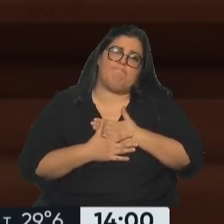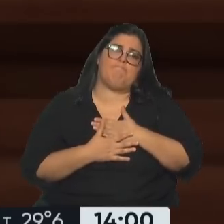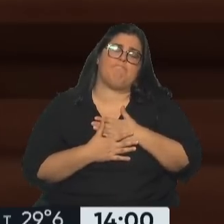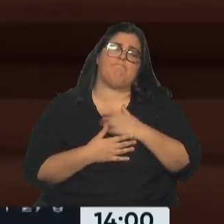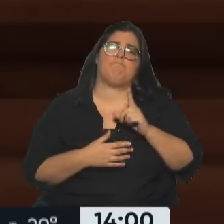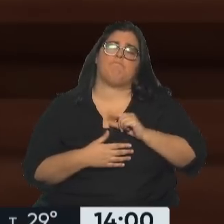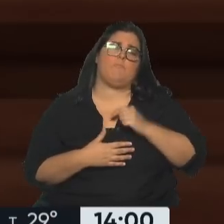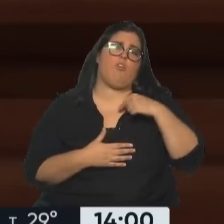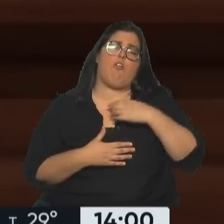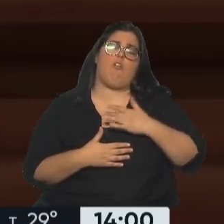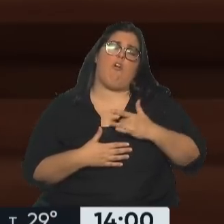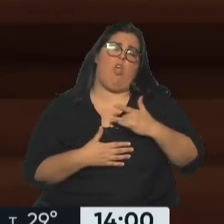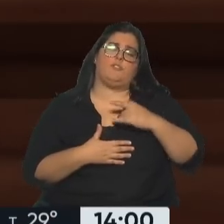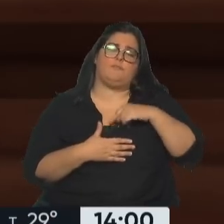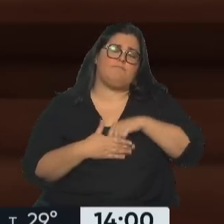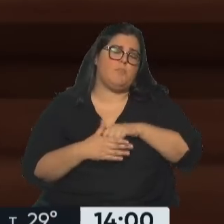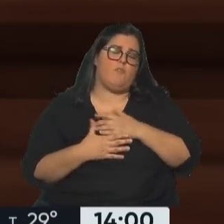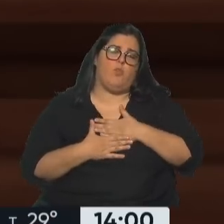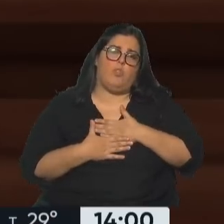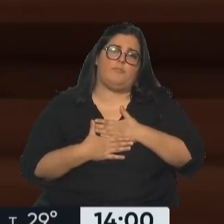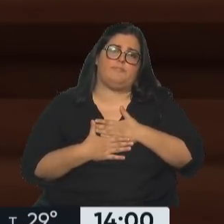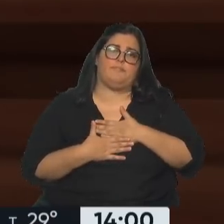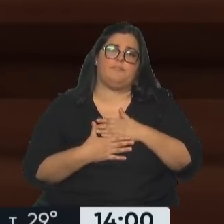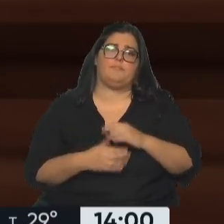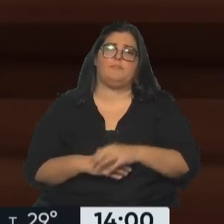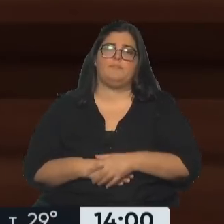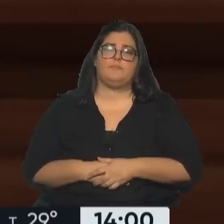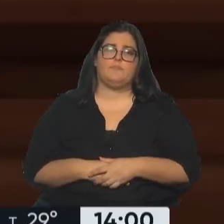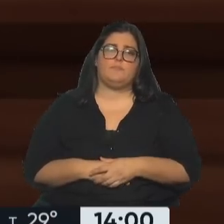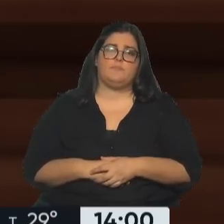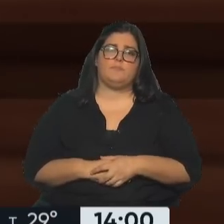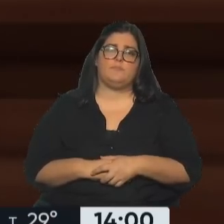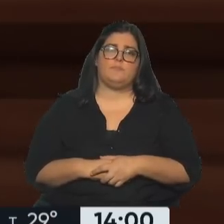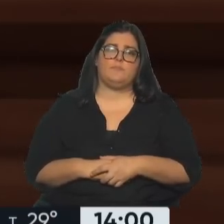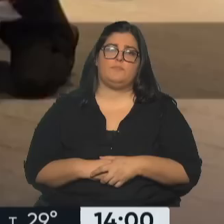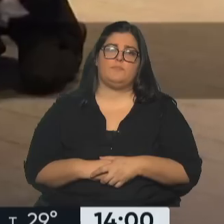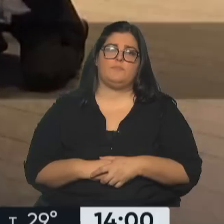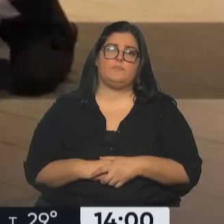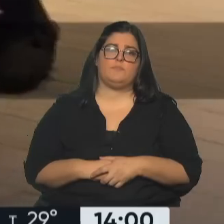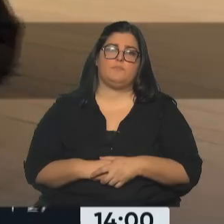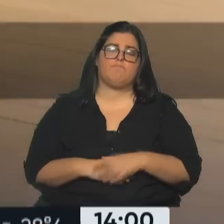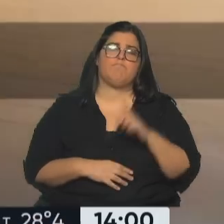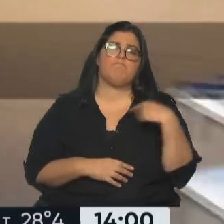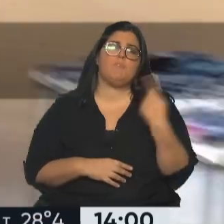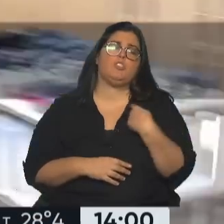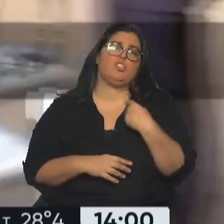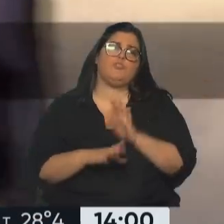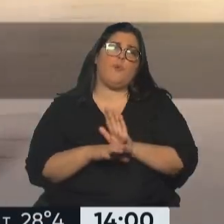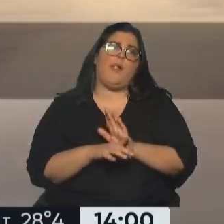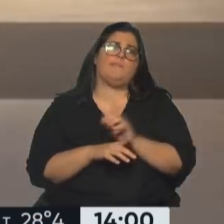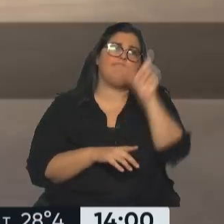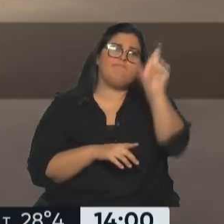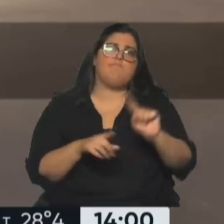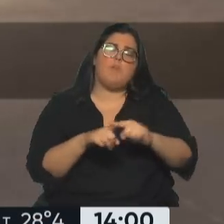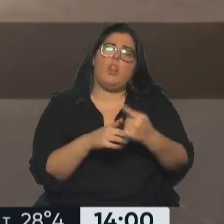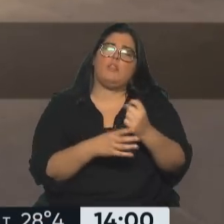心よりご冥福をお祈りしたいと思います。この国の未来